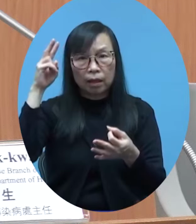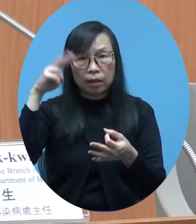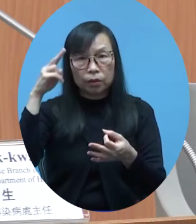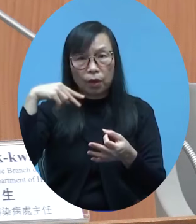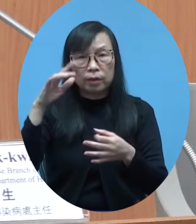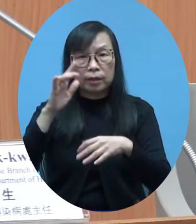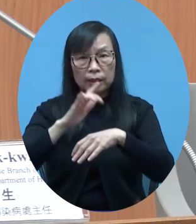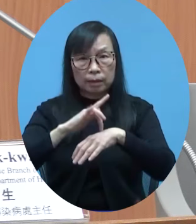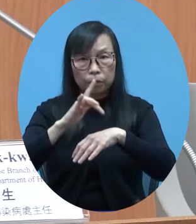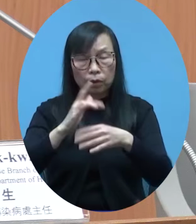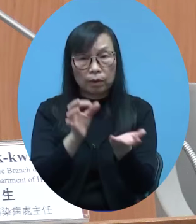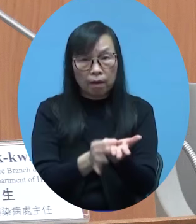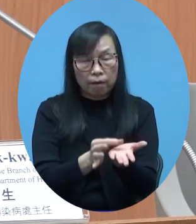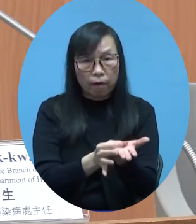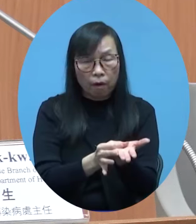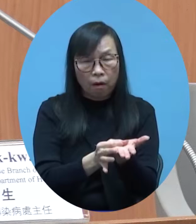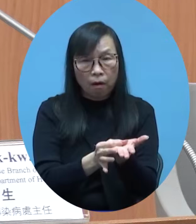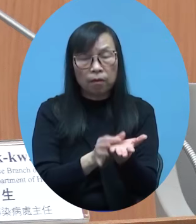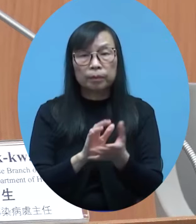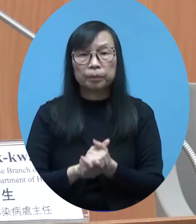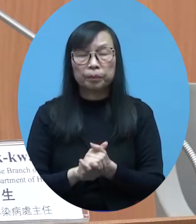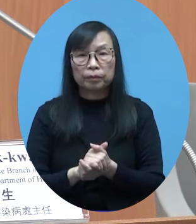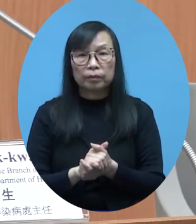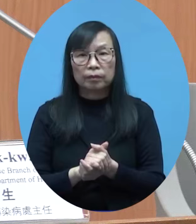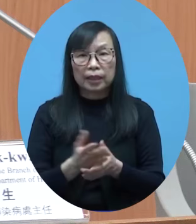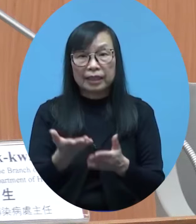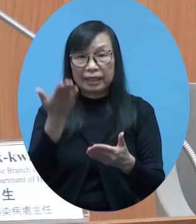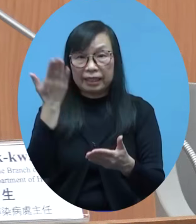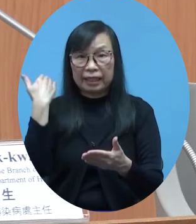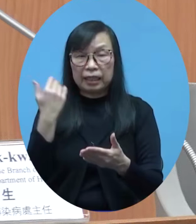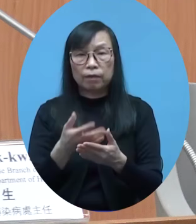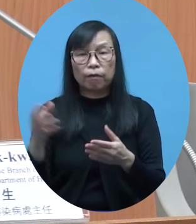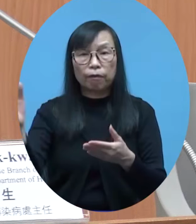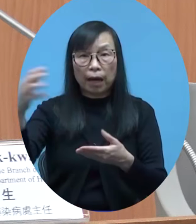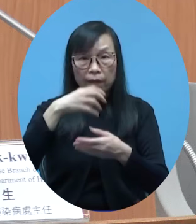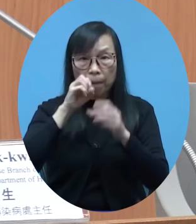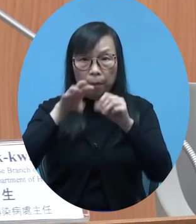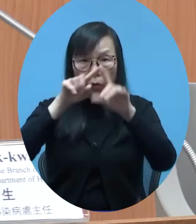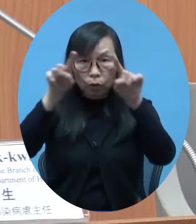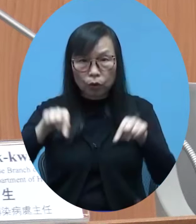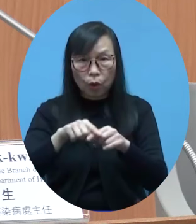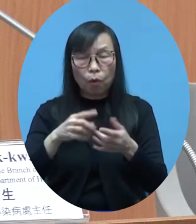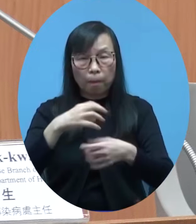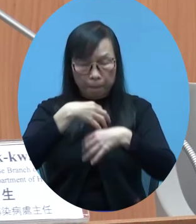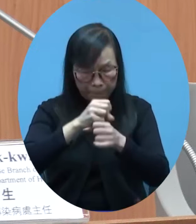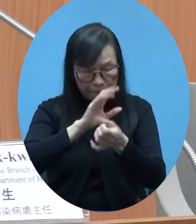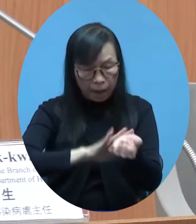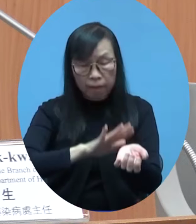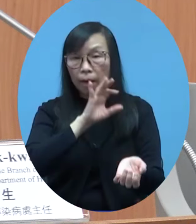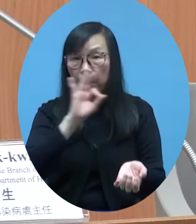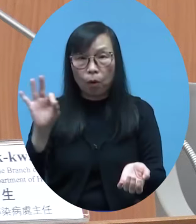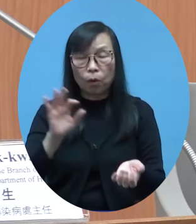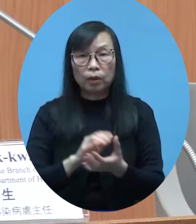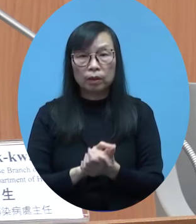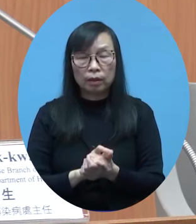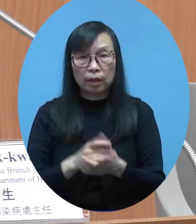觸嘅地方啦，咁樣。咁較早之前咧翻嚟嗰個報告咧都係呈現陰性嘅，咁